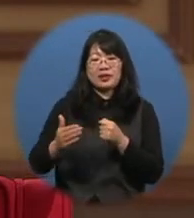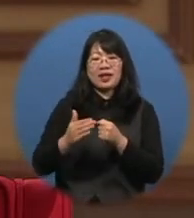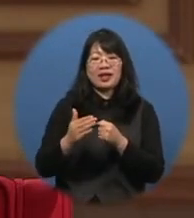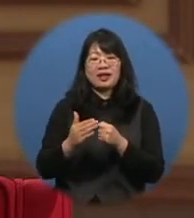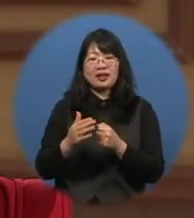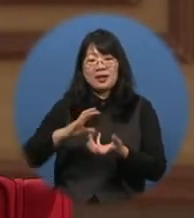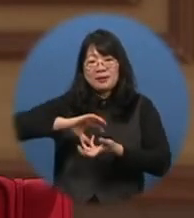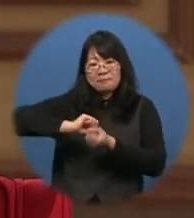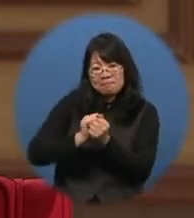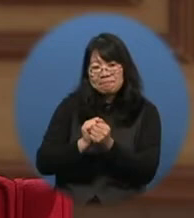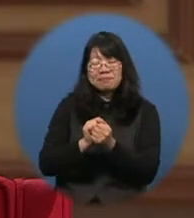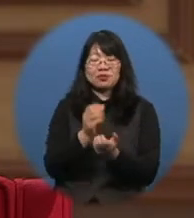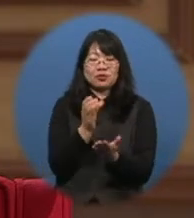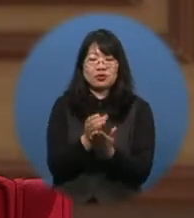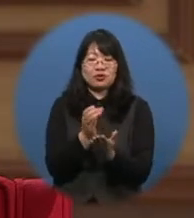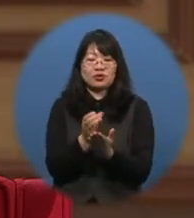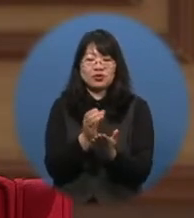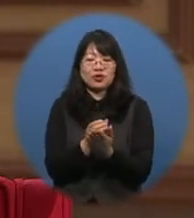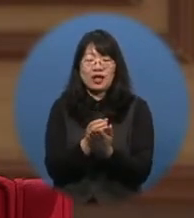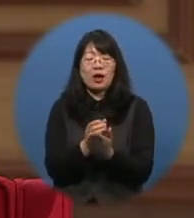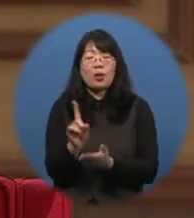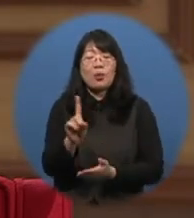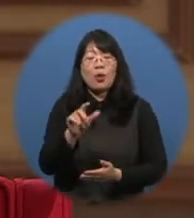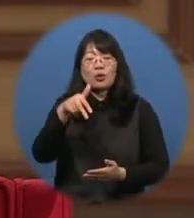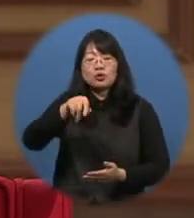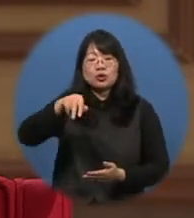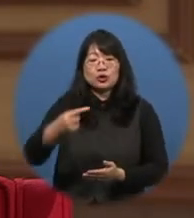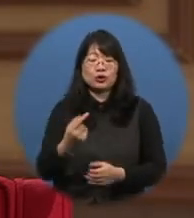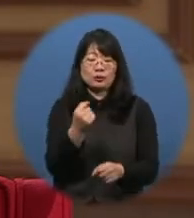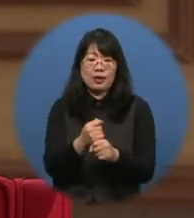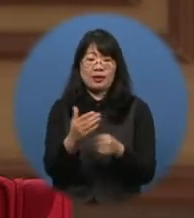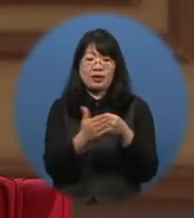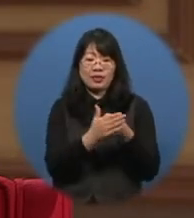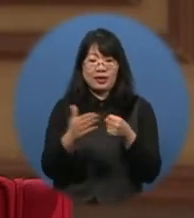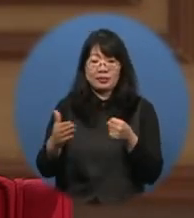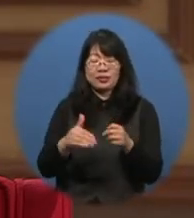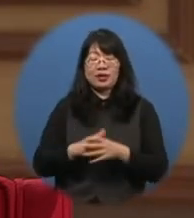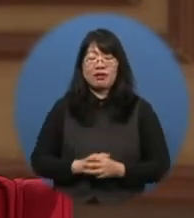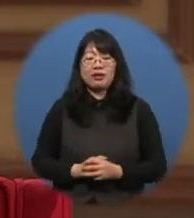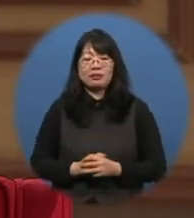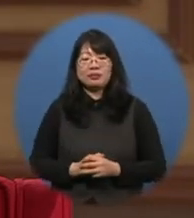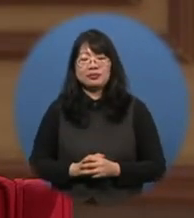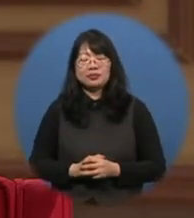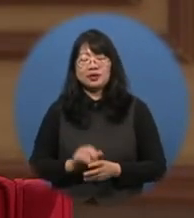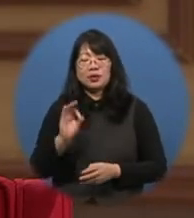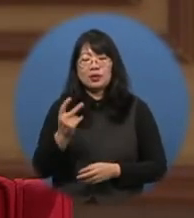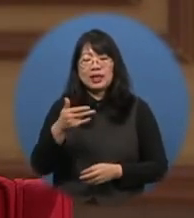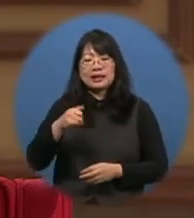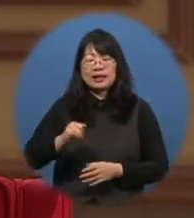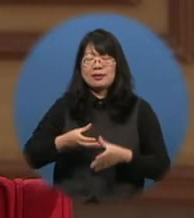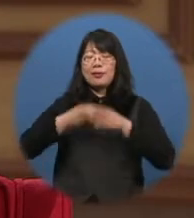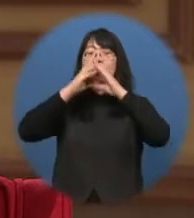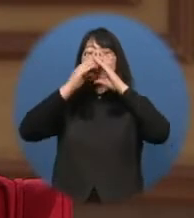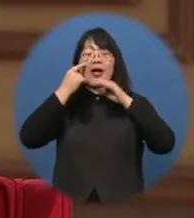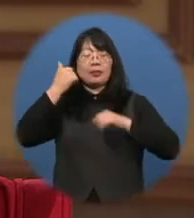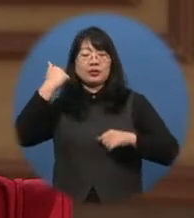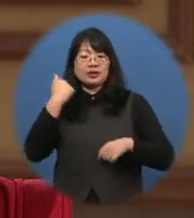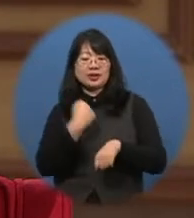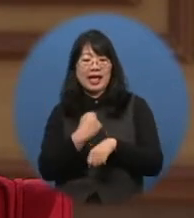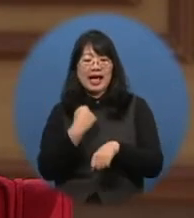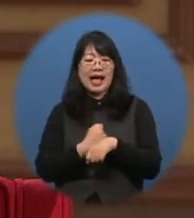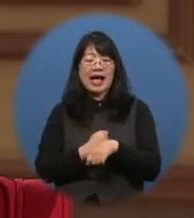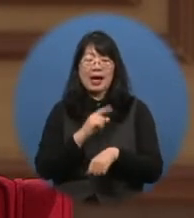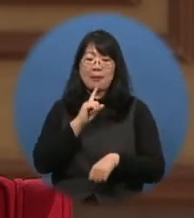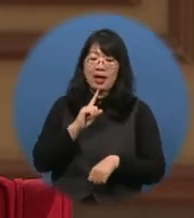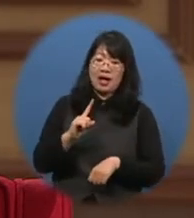그걸 착즙 음료, 소위 이제 주스를 만들어가지고 오렌지를 마시자 예.